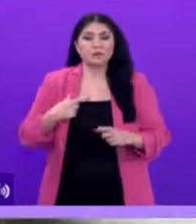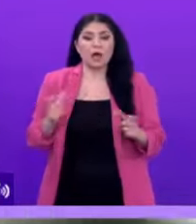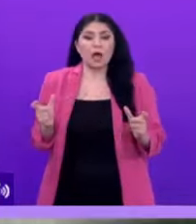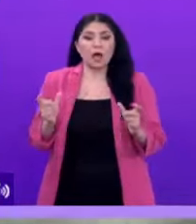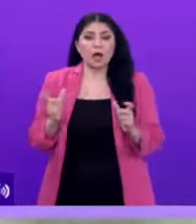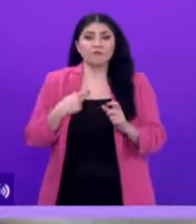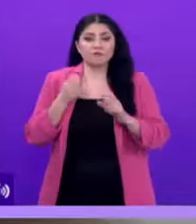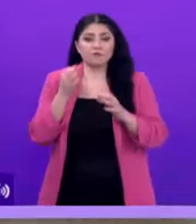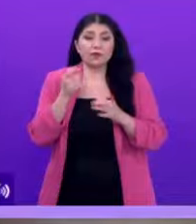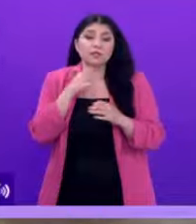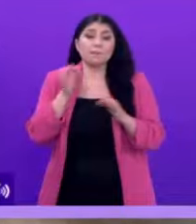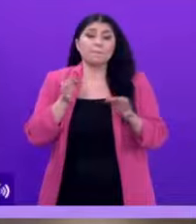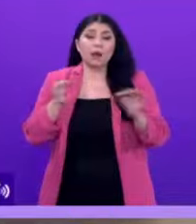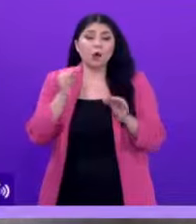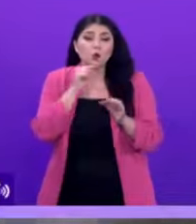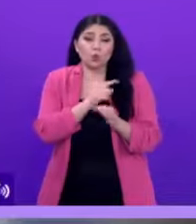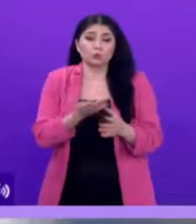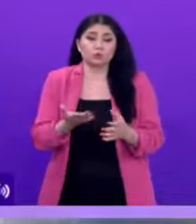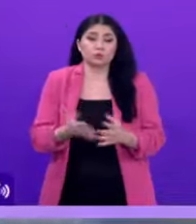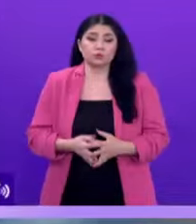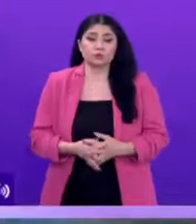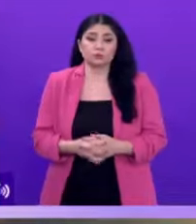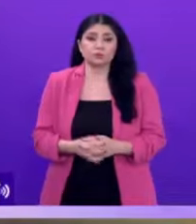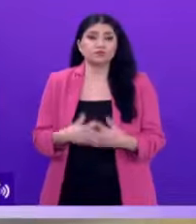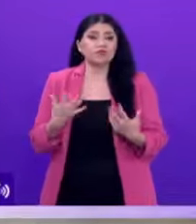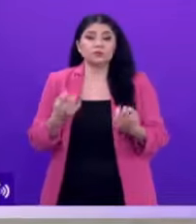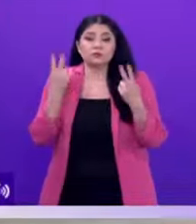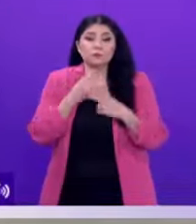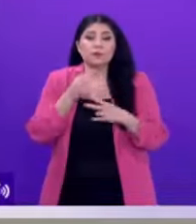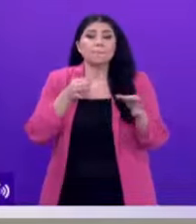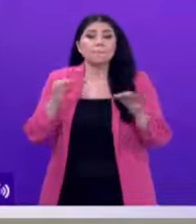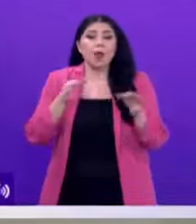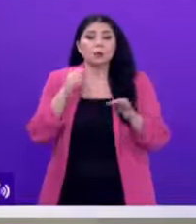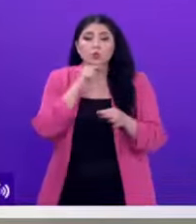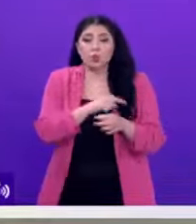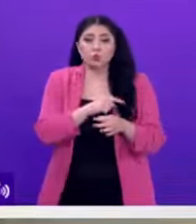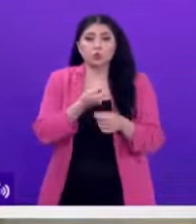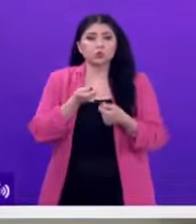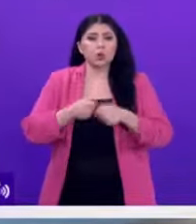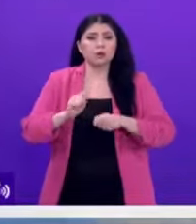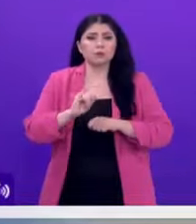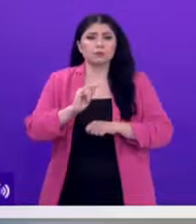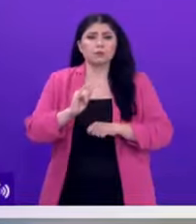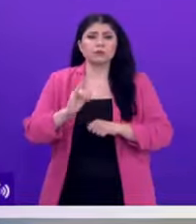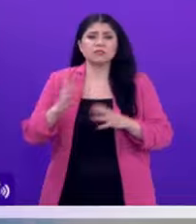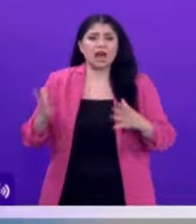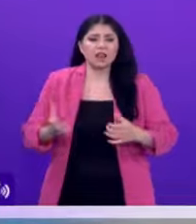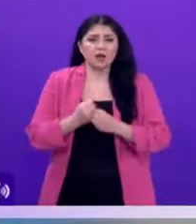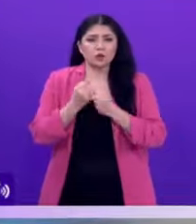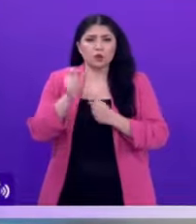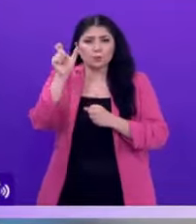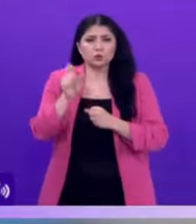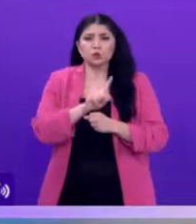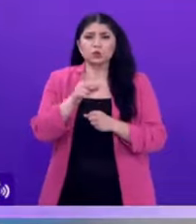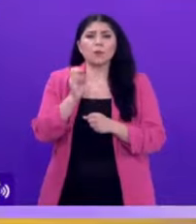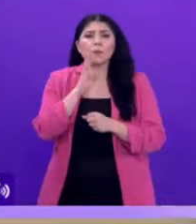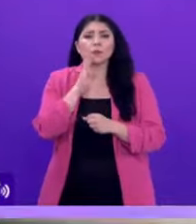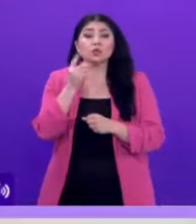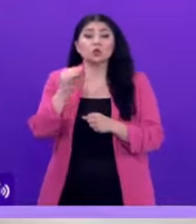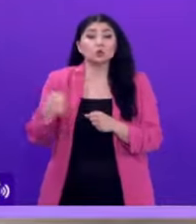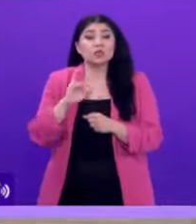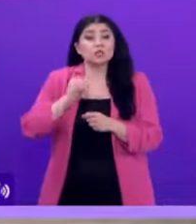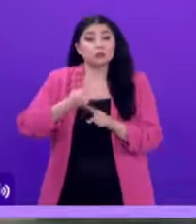Plan roșu. Este plan roșu. Plan roșu. Plan roșu înseamnă că toate forțele de ordine, toți salvatorii, nu doar din Botoșani, din